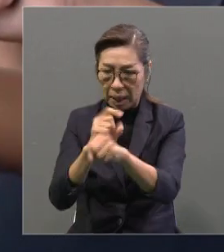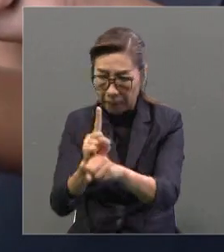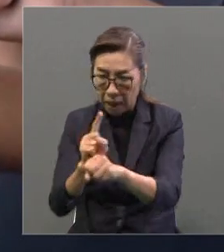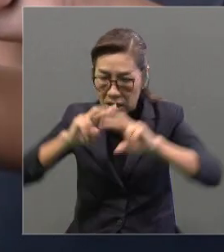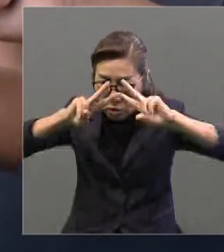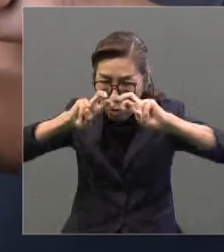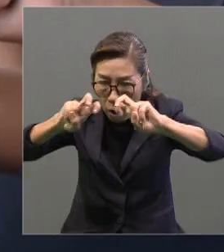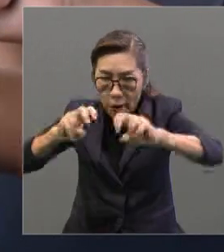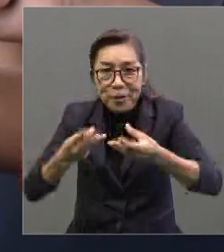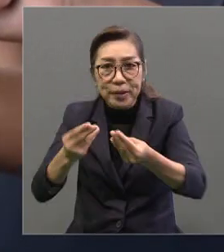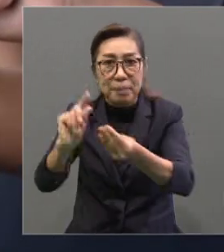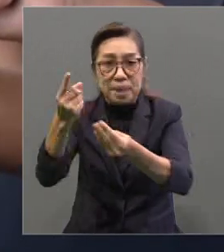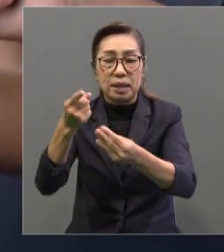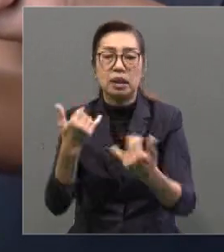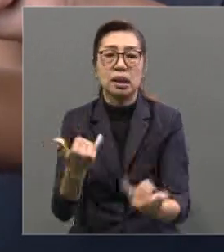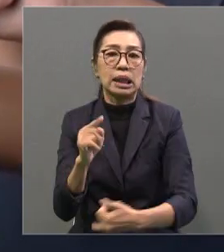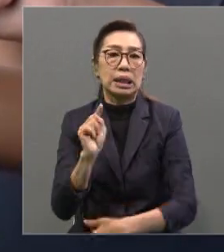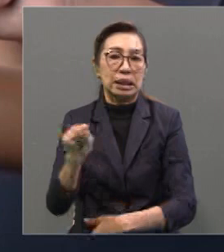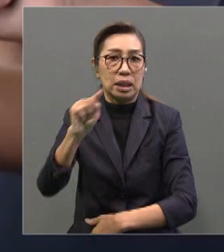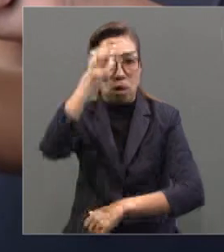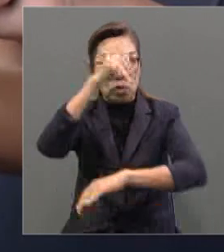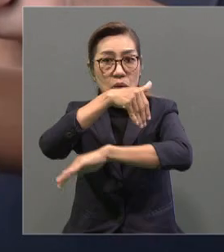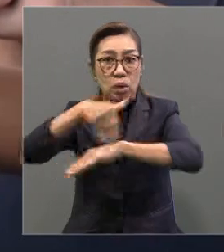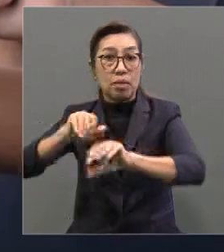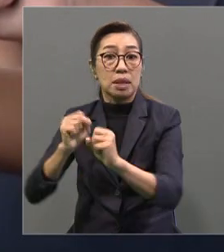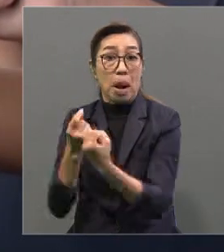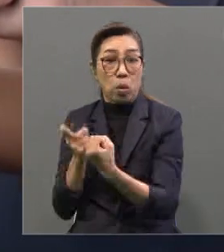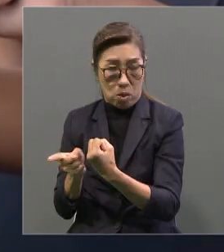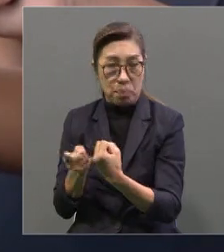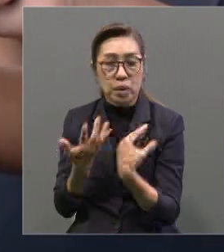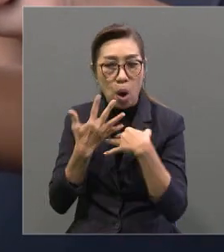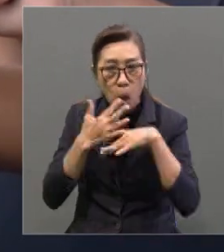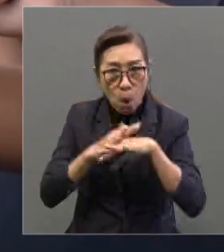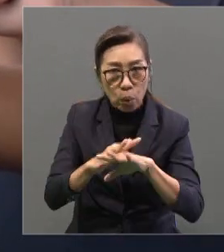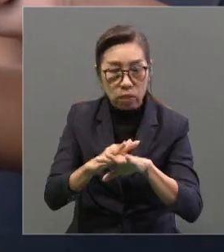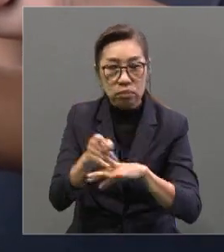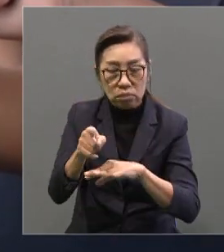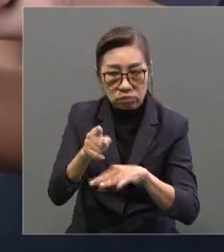นี้ซึ่งในส่วนนี้ทางวิศวกรรมสถานก็ได้เข้าร่วมมาดู